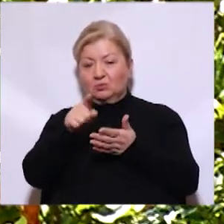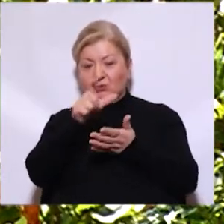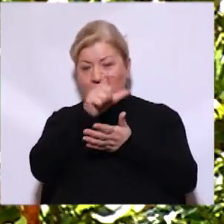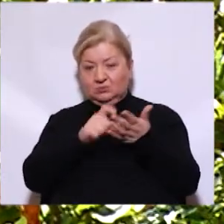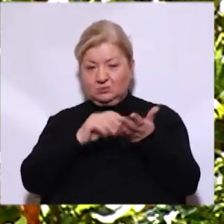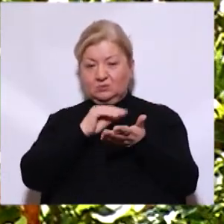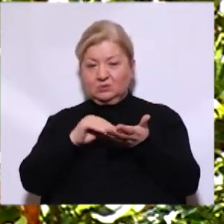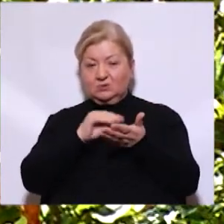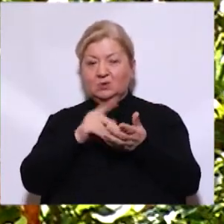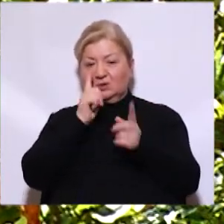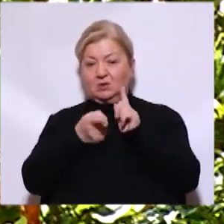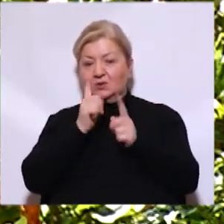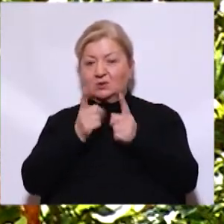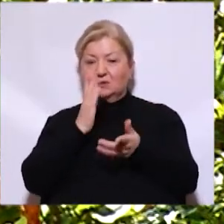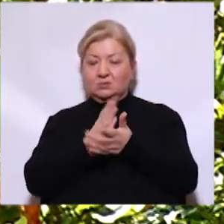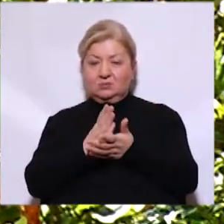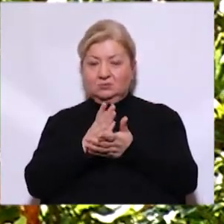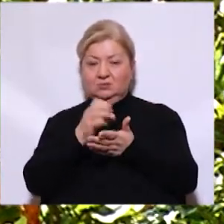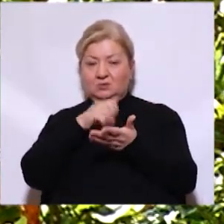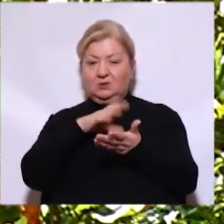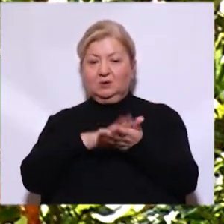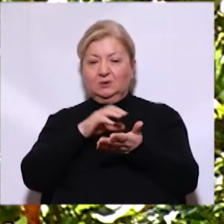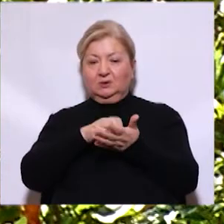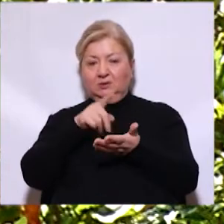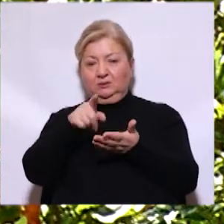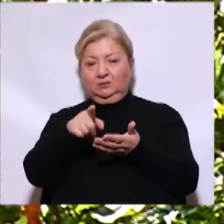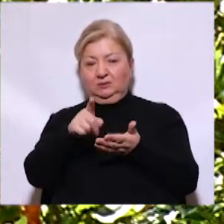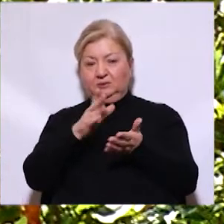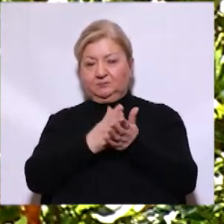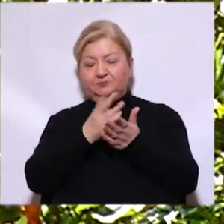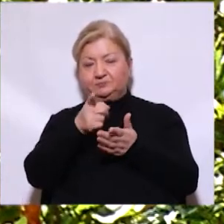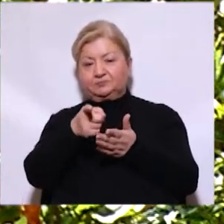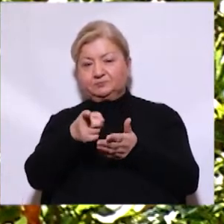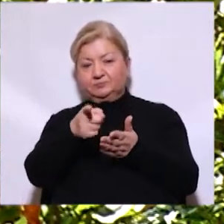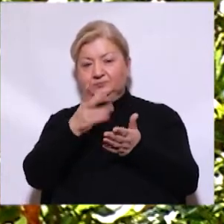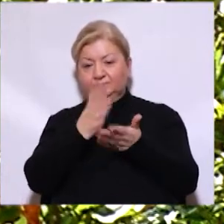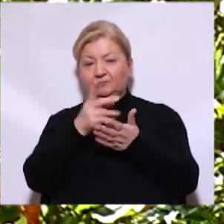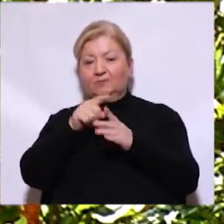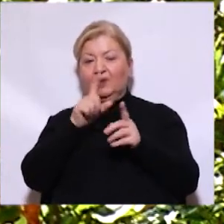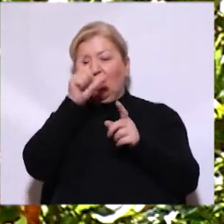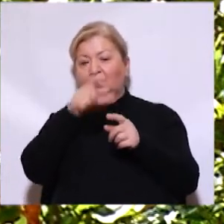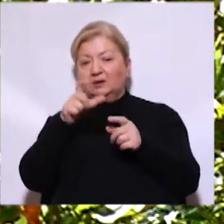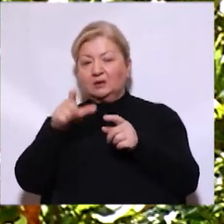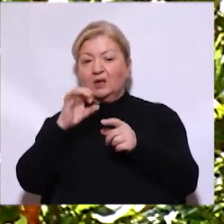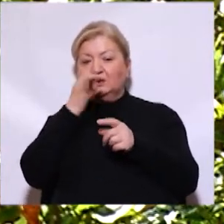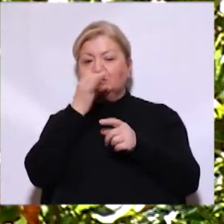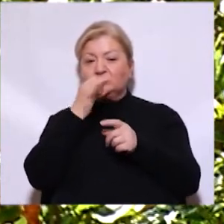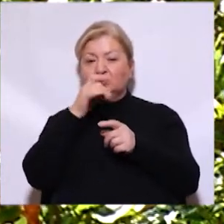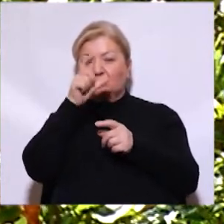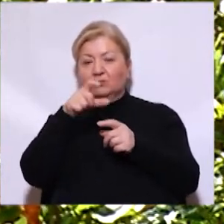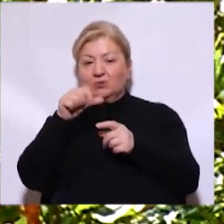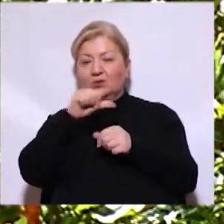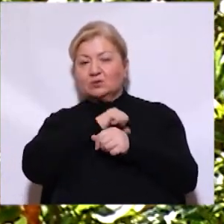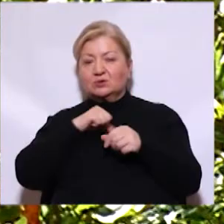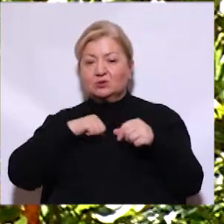ანუ დოკუმენტური არის, რომ ანუ რეალობას, ანუ სინამდვილეს ასახავს და აქ არის გადმოცემული ადამიანების